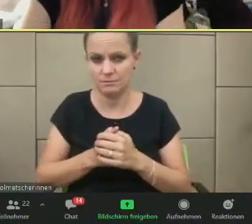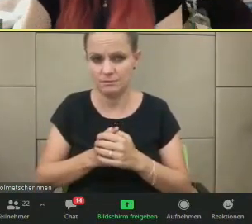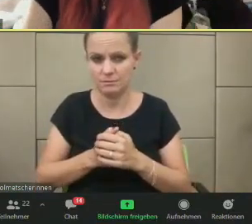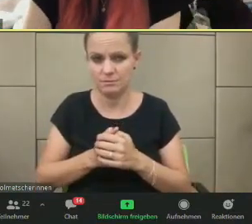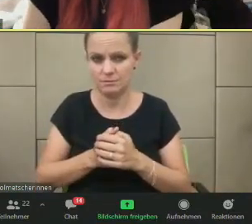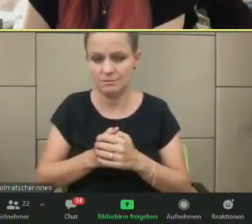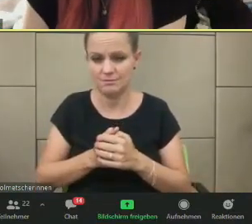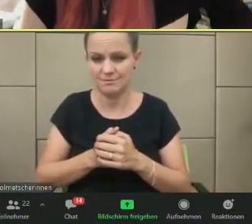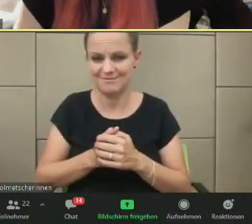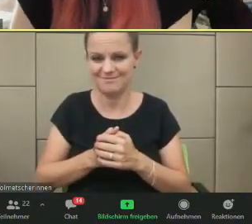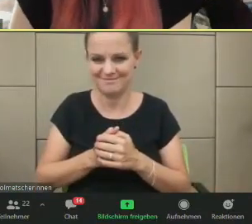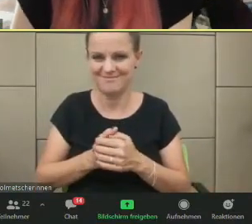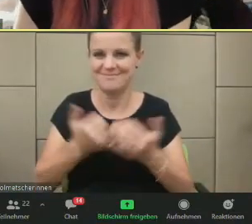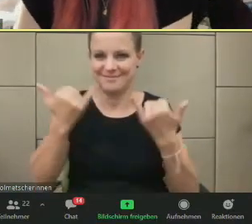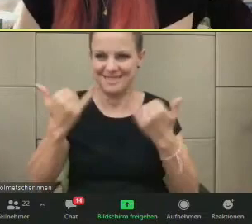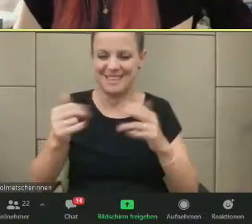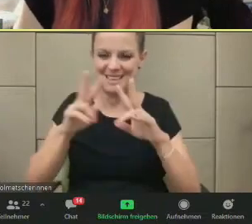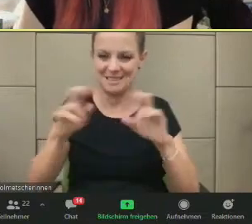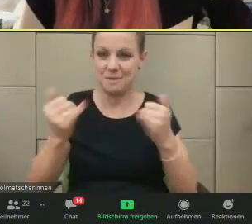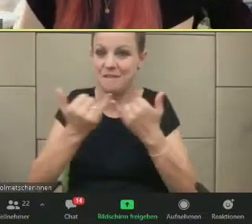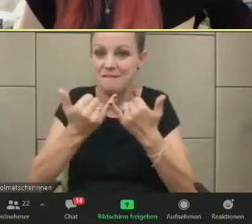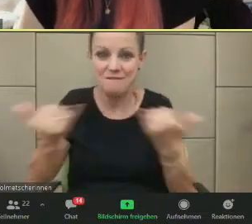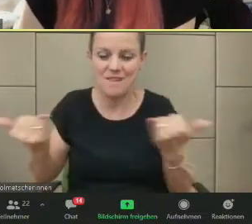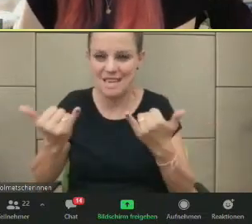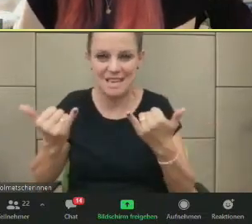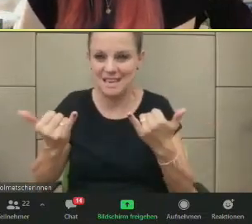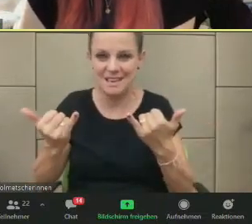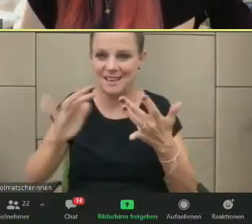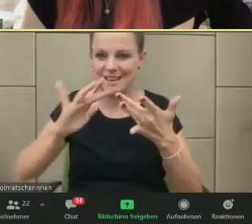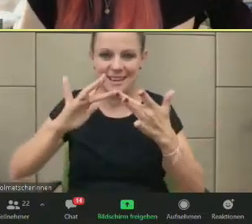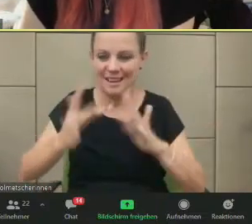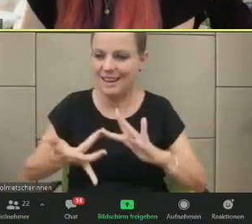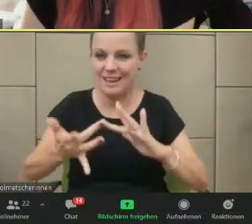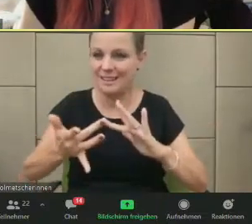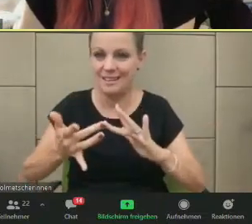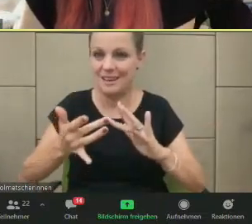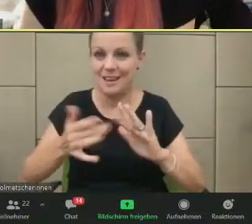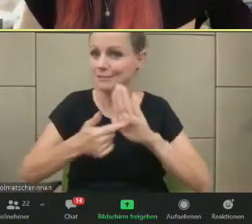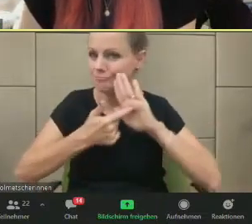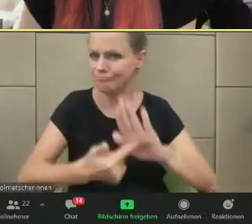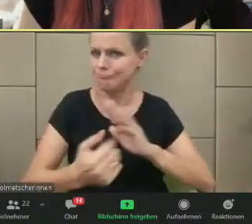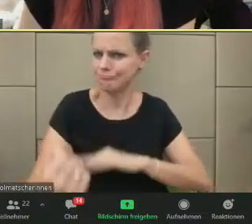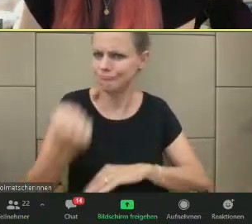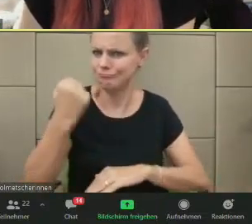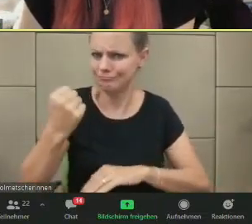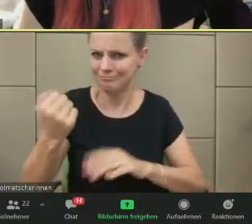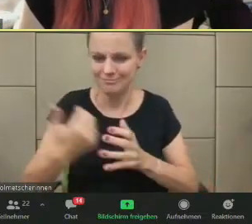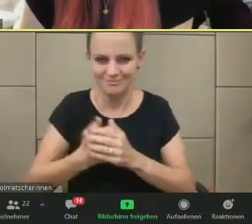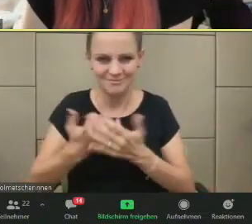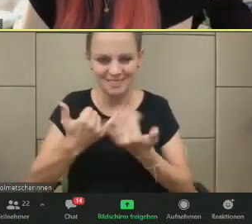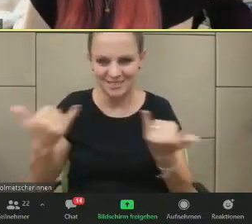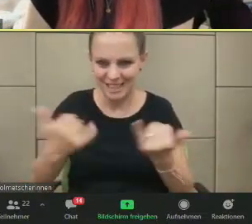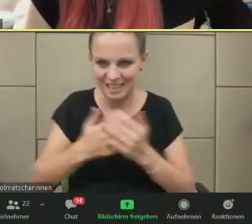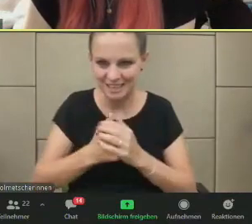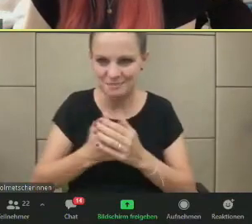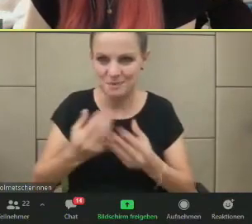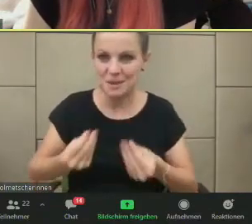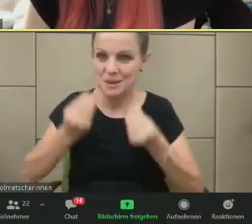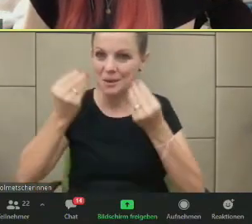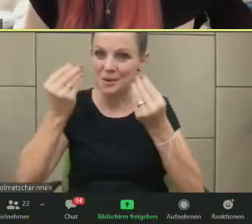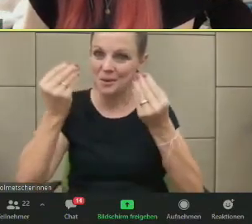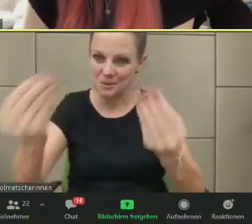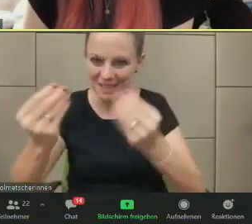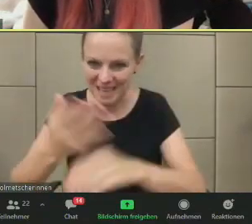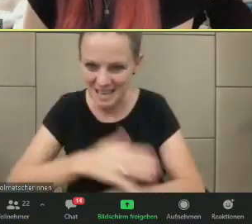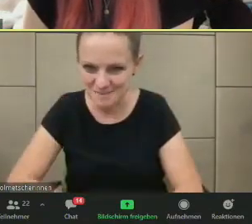So, und jetzt kommen wir mal zum Wie. Wie kann man sich denn jetzt überhaupt im Internet stark machen? Da werde ich jetzt gleich wieder übergeben an die liebe